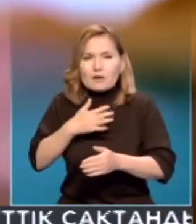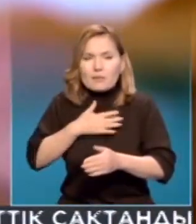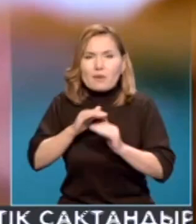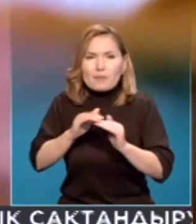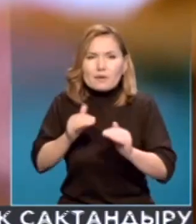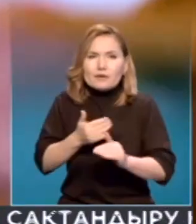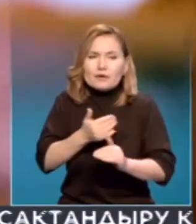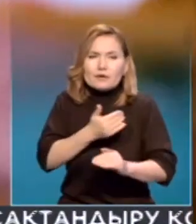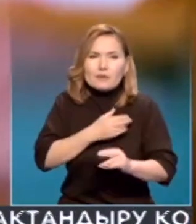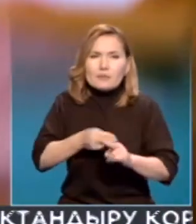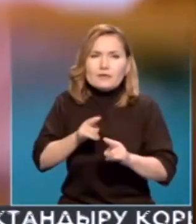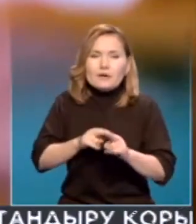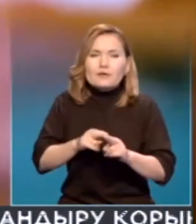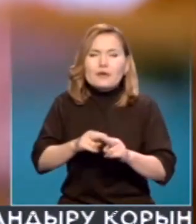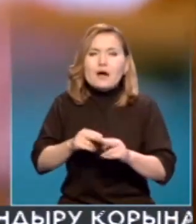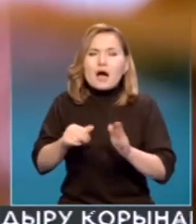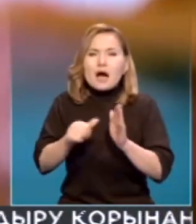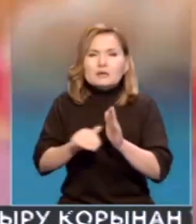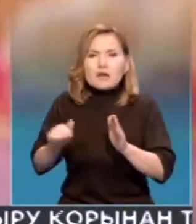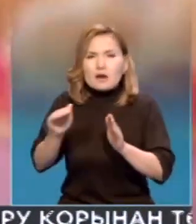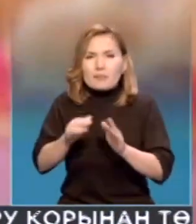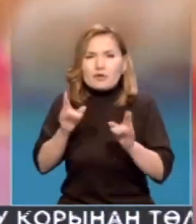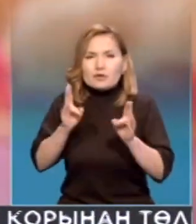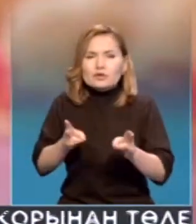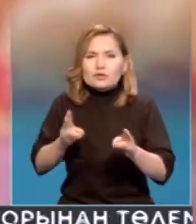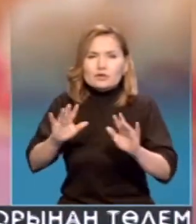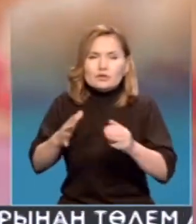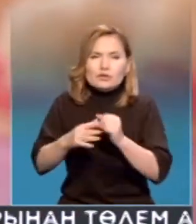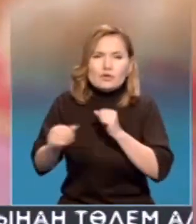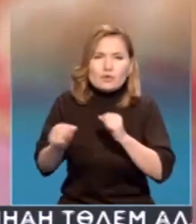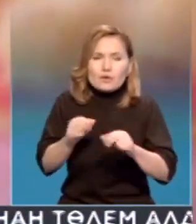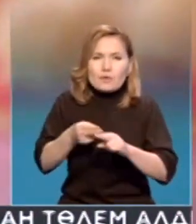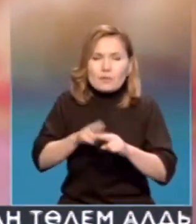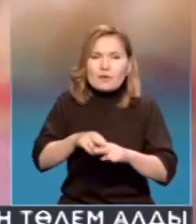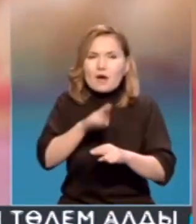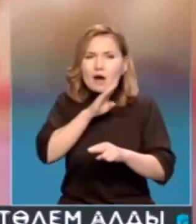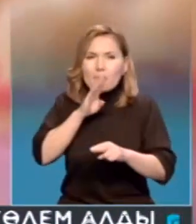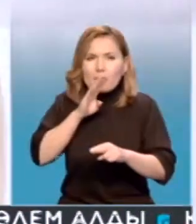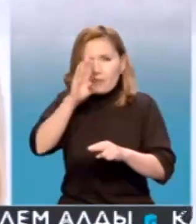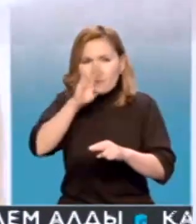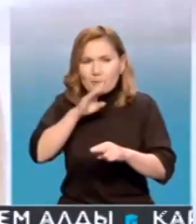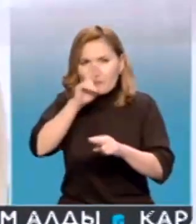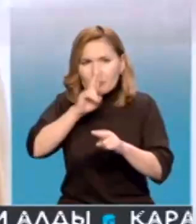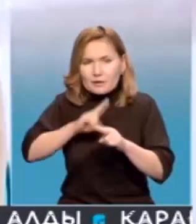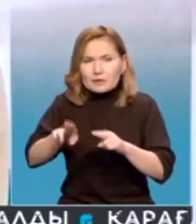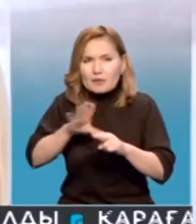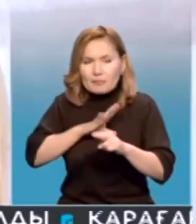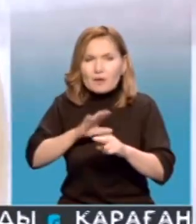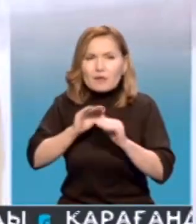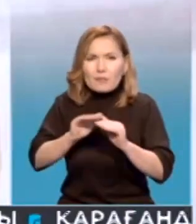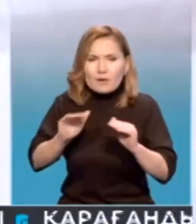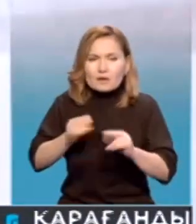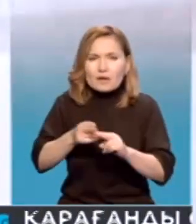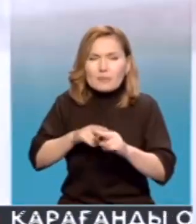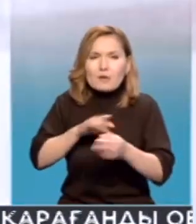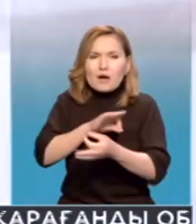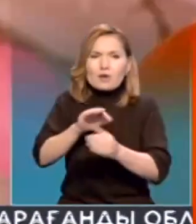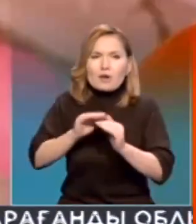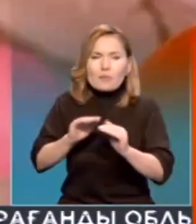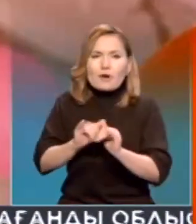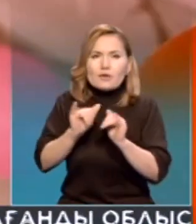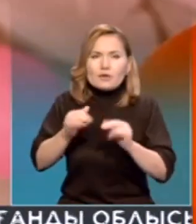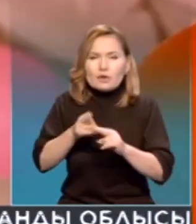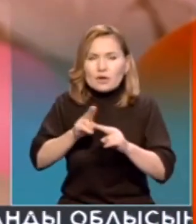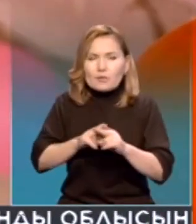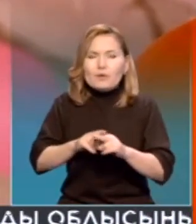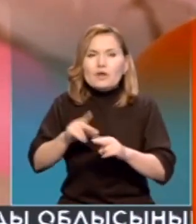болып, 47 мыңнан астам адам қаза тауып, талай бала ата-анасынан айырылды. Және жер сілкінісі дүйсенбіде тағы қайталанып, одан